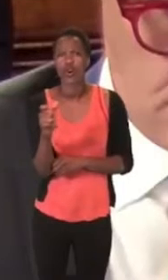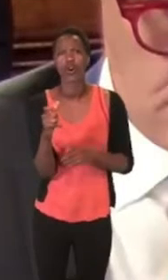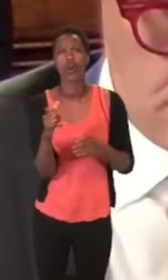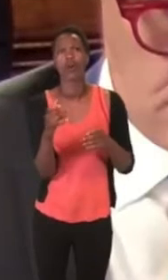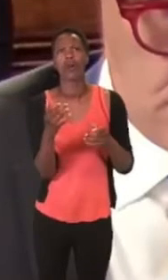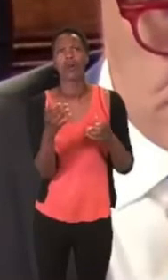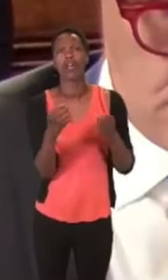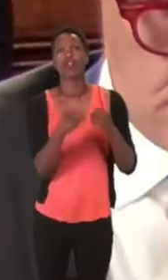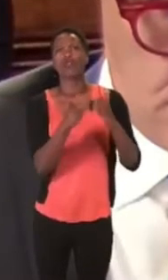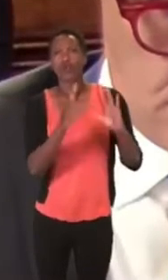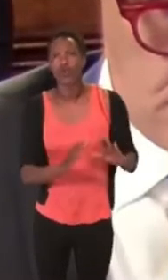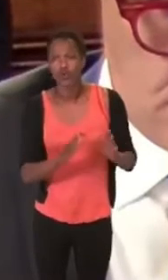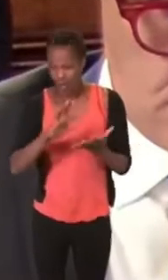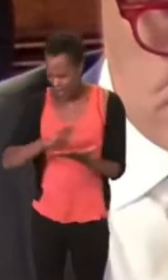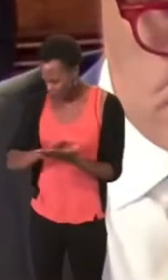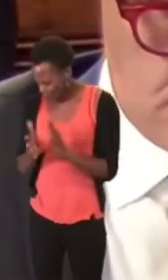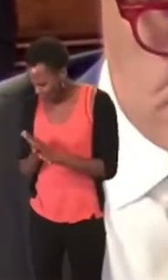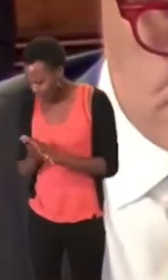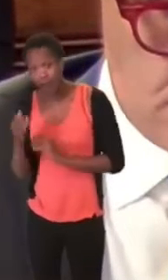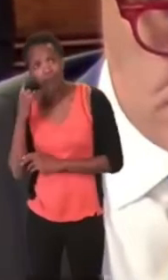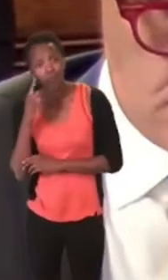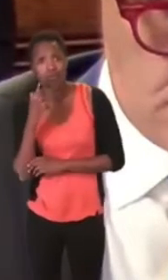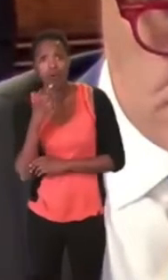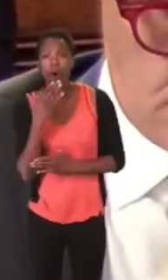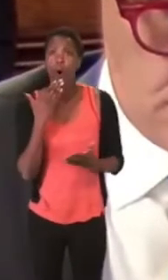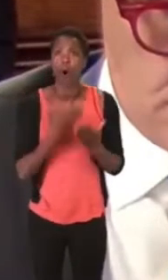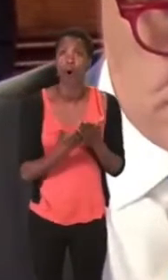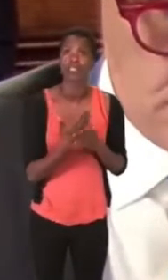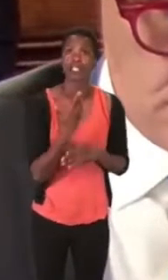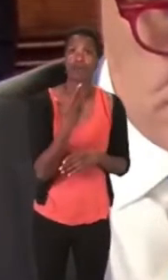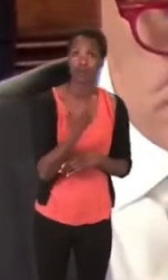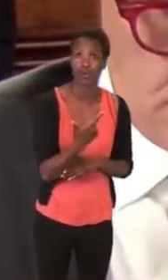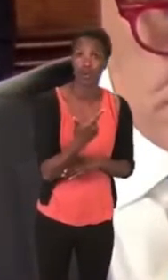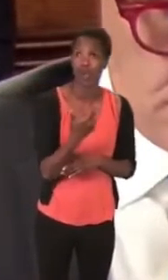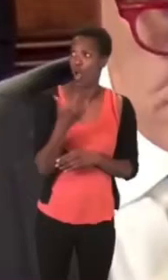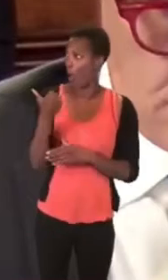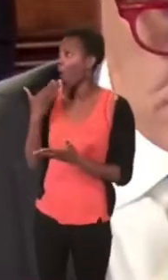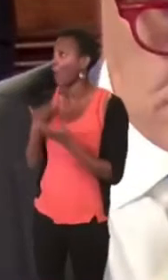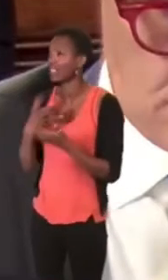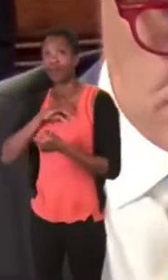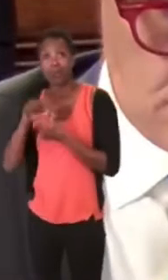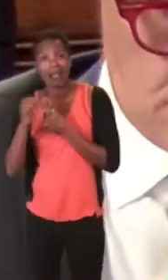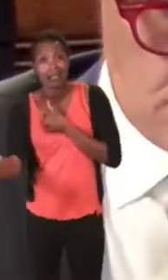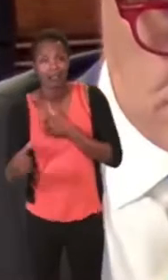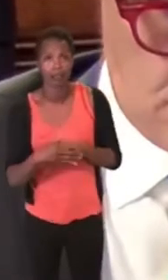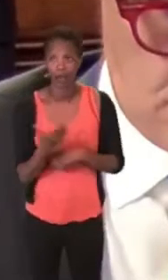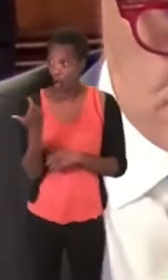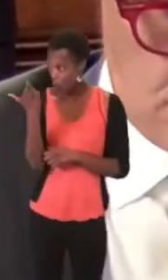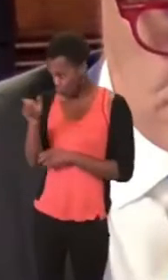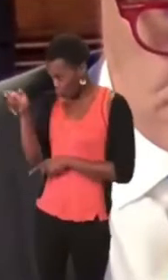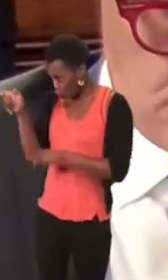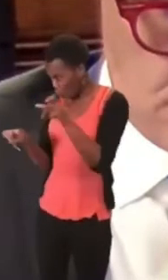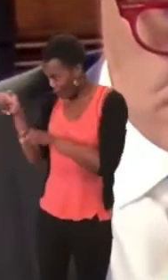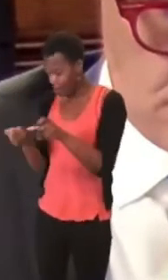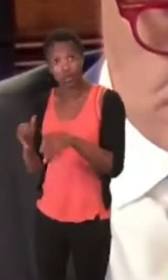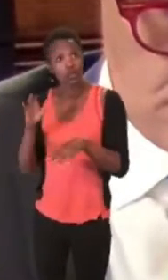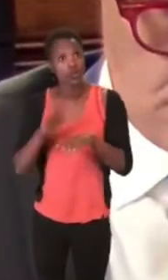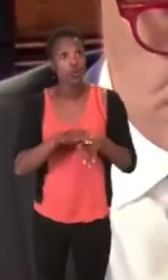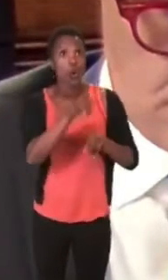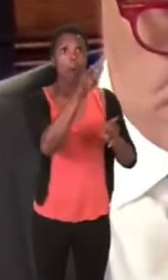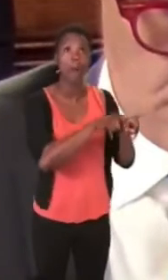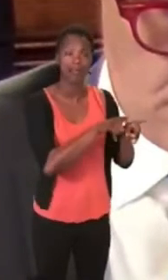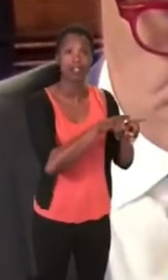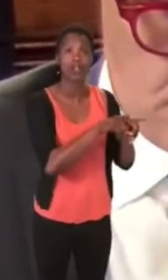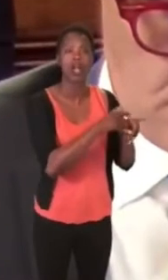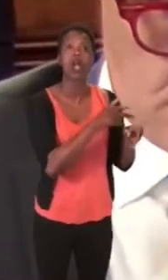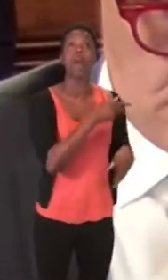2 après-midi, dont une en visio. 200 acteurs, mais pas les bailleurs sociaux.